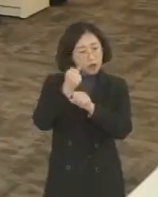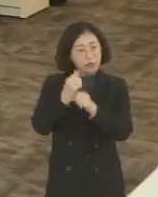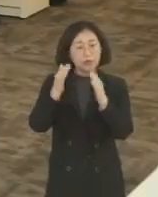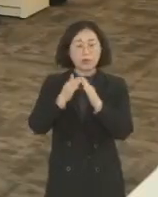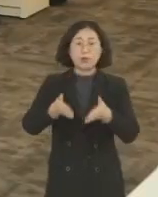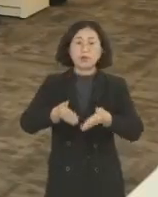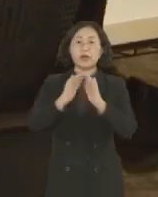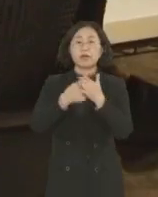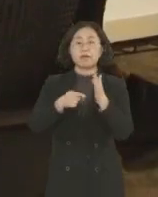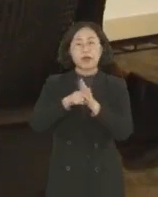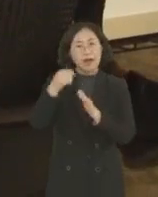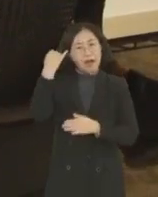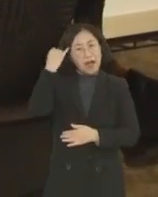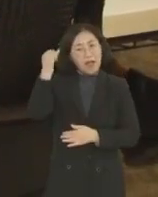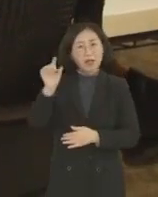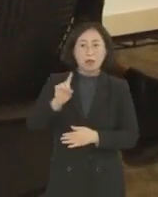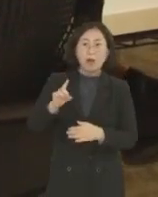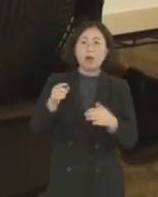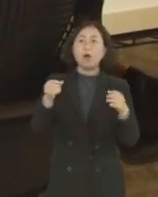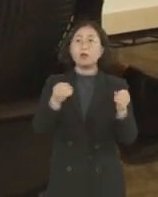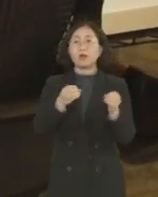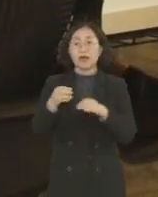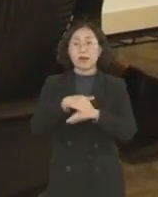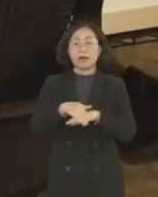설립을 위한 아이디어를 논의할 계획입니다